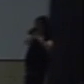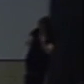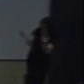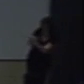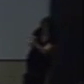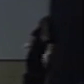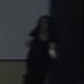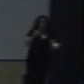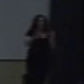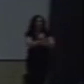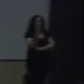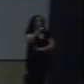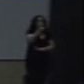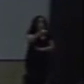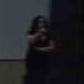aire, no? Per dir-ho així.